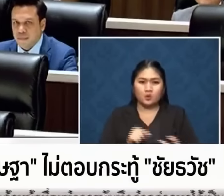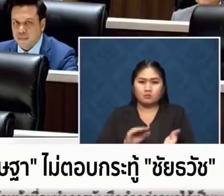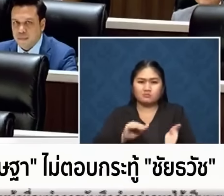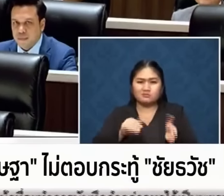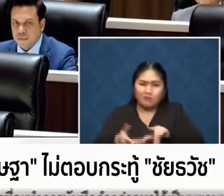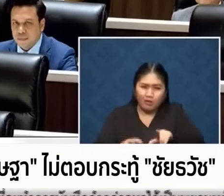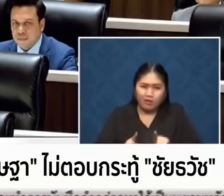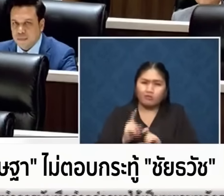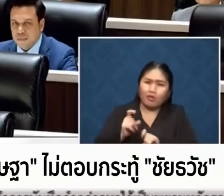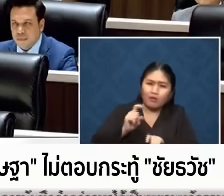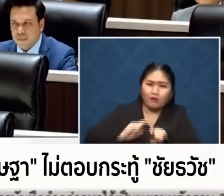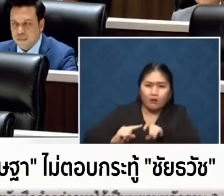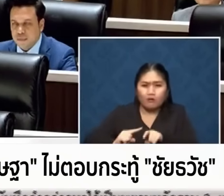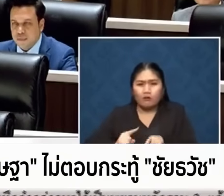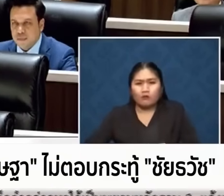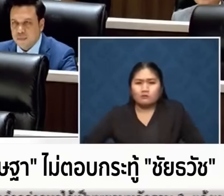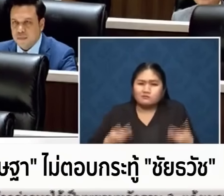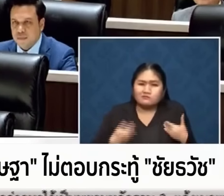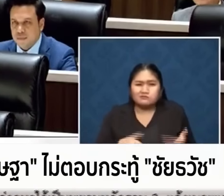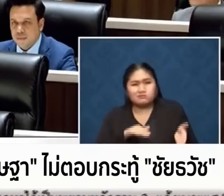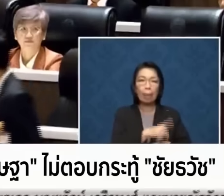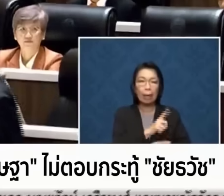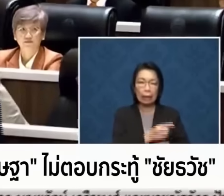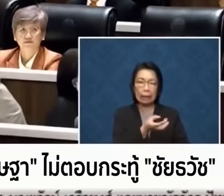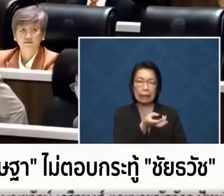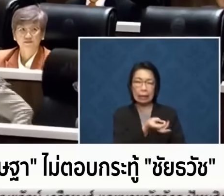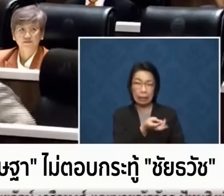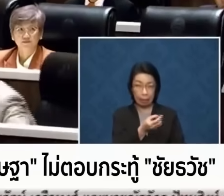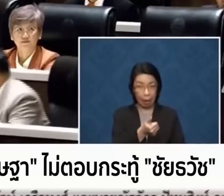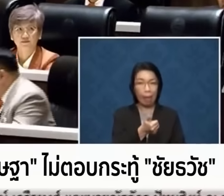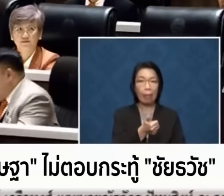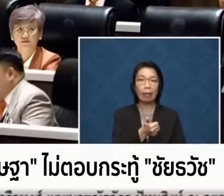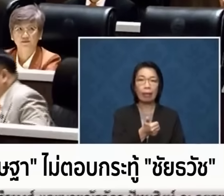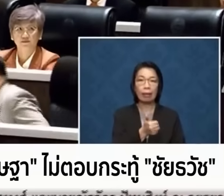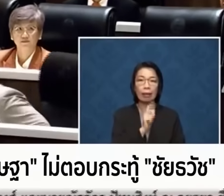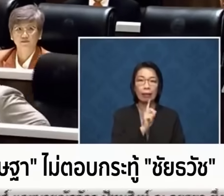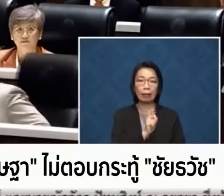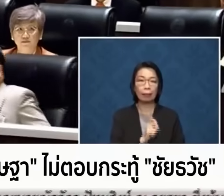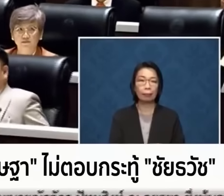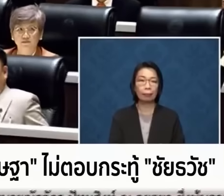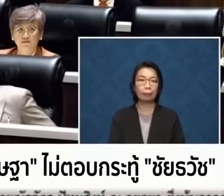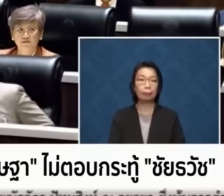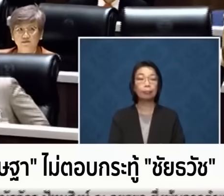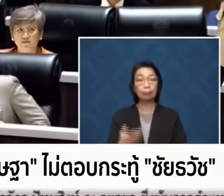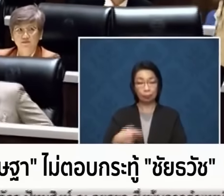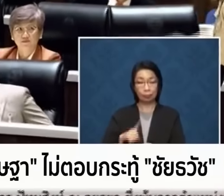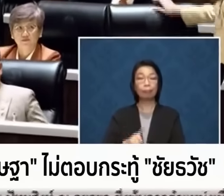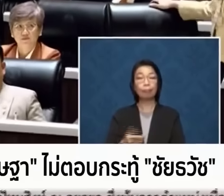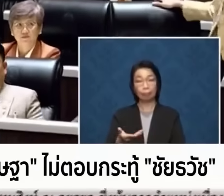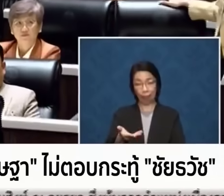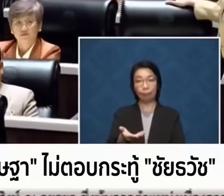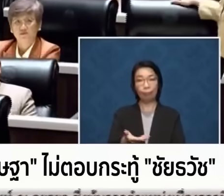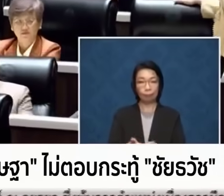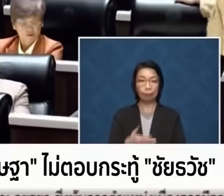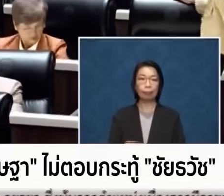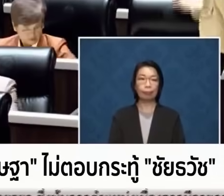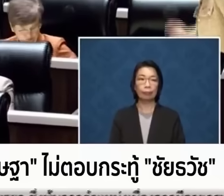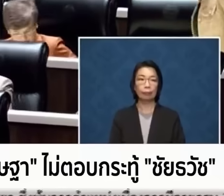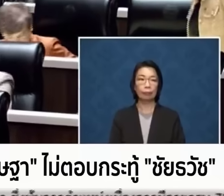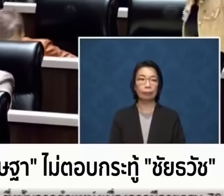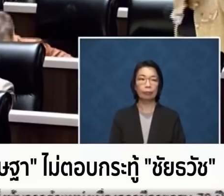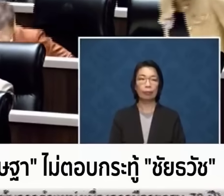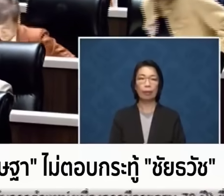ชัทวัฒน์ตุลาธนสสบัญชรายชื่อและหัวหน้าพรรคก้าวไกลปรากฏว่าคุณเศรษฐาเลือกตอบ